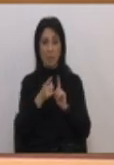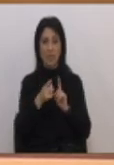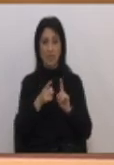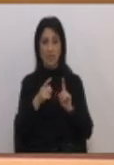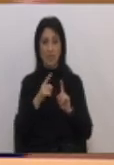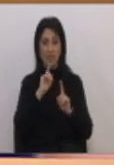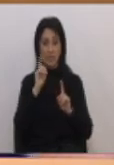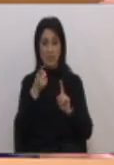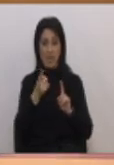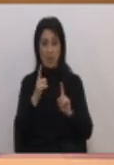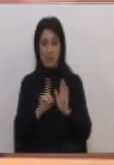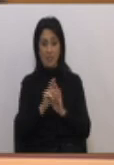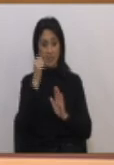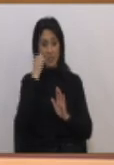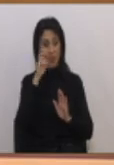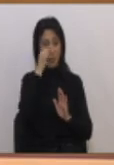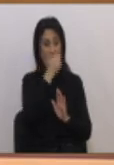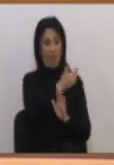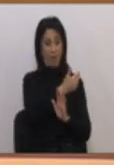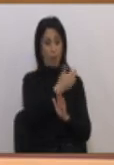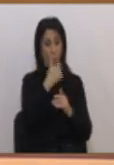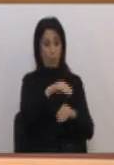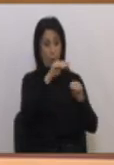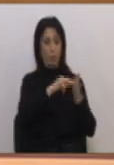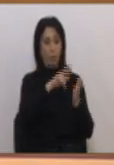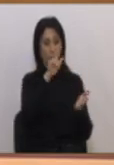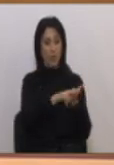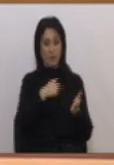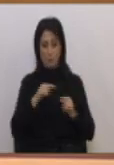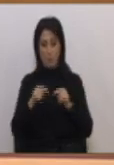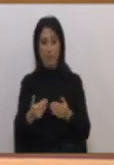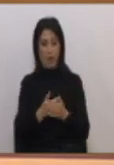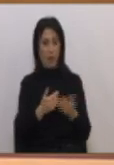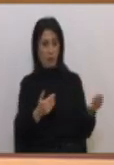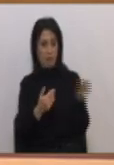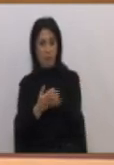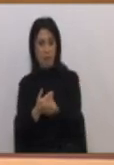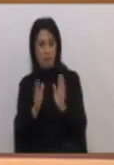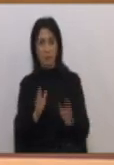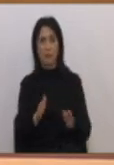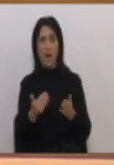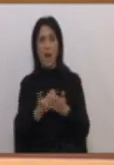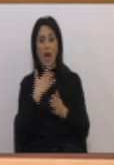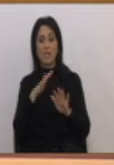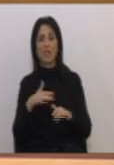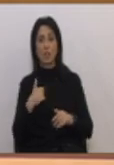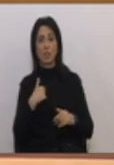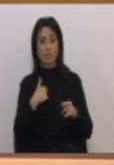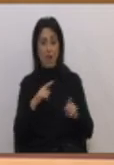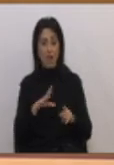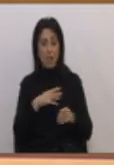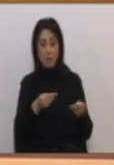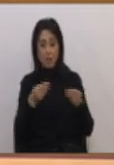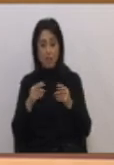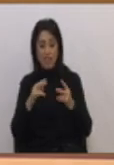გარდამავალი წელი ეს პირველი ძველი მთავრობის მიერ შედგენილი ბიუჯეტი. შემდეგ როცა შედგა ახალი საკრებულო, ჩვენ თუ რა